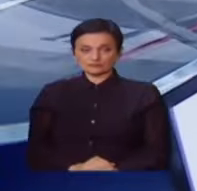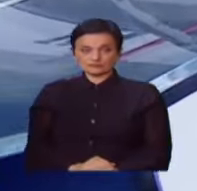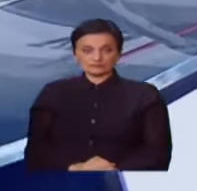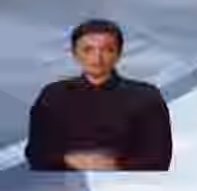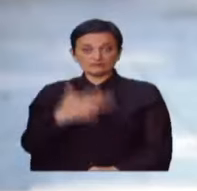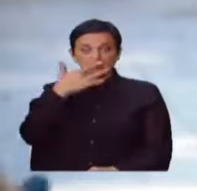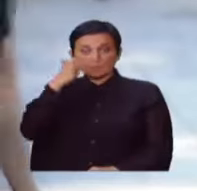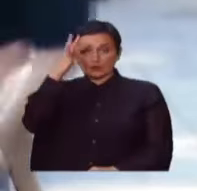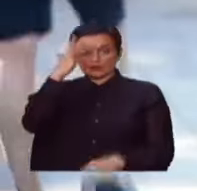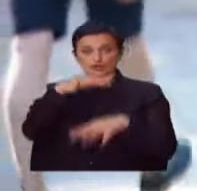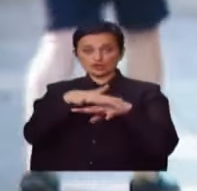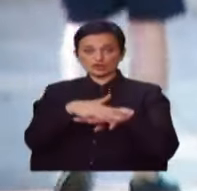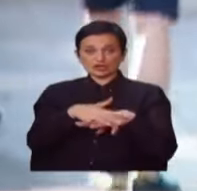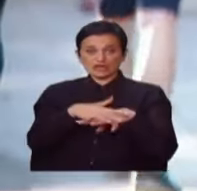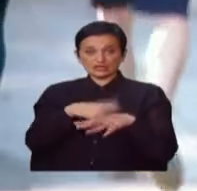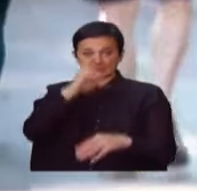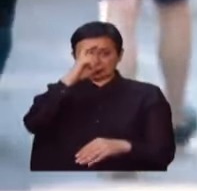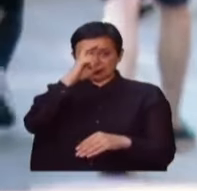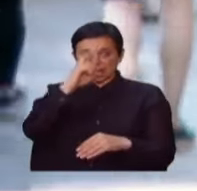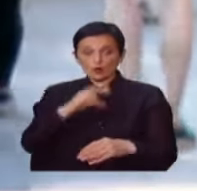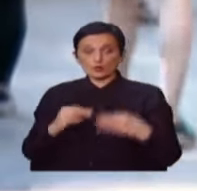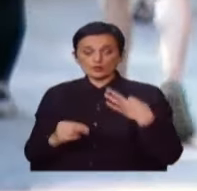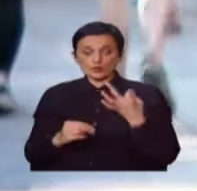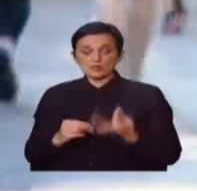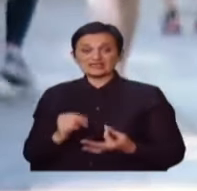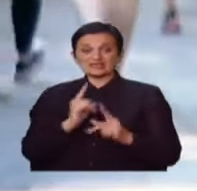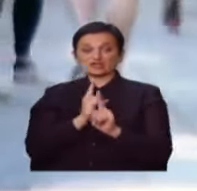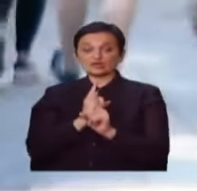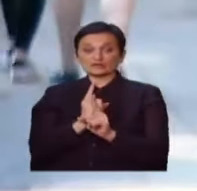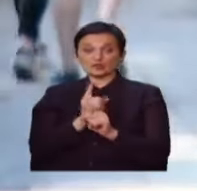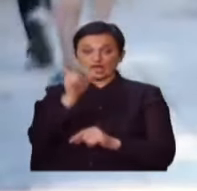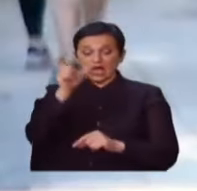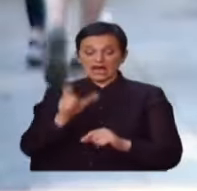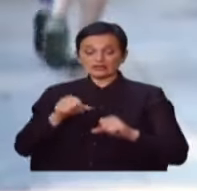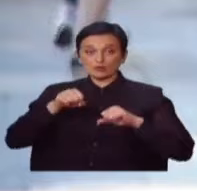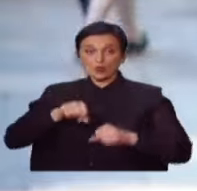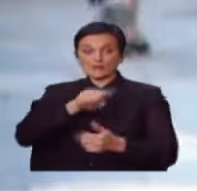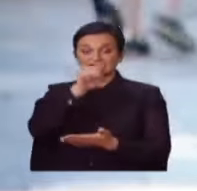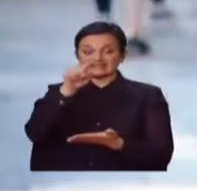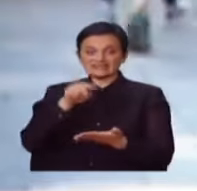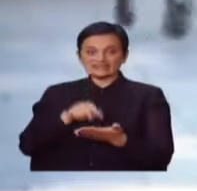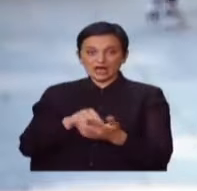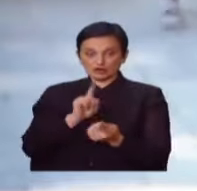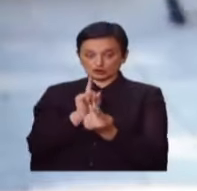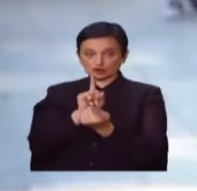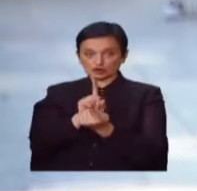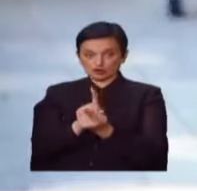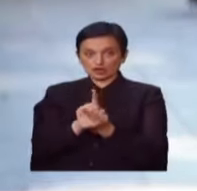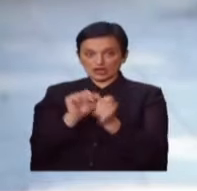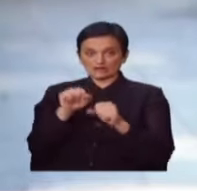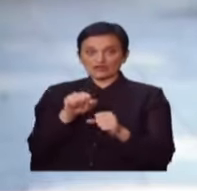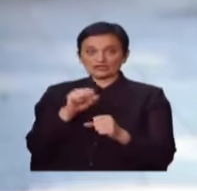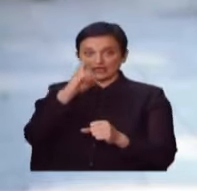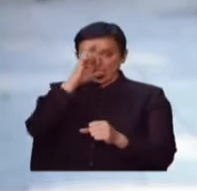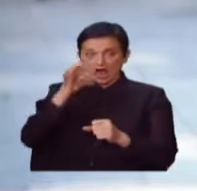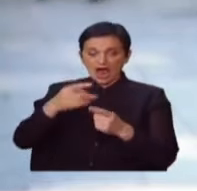Ախլիս ամերիկե շերթե բոլիշտատեպի սախանցիպոն դիմնիս մոյատգելի սադամիանի սուպլվեպի սակիտխշի, շեխոյդրեպի շայիզլեպ այդկո